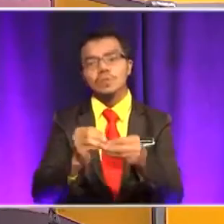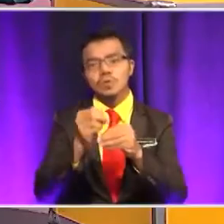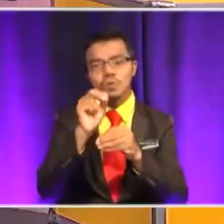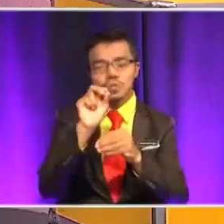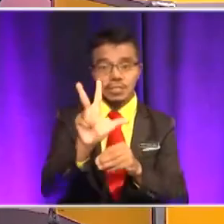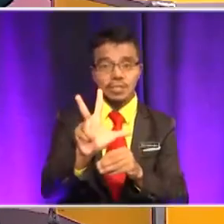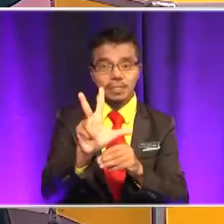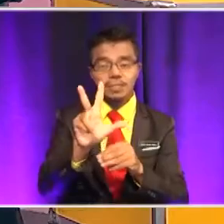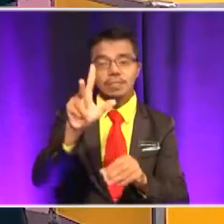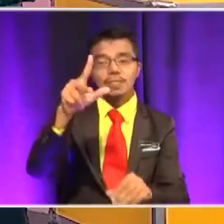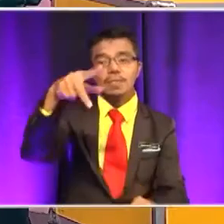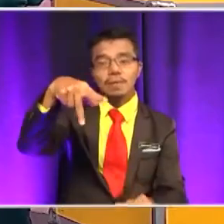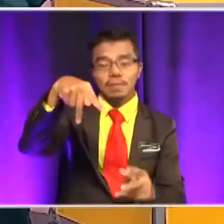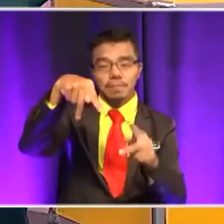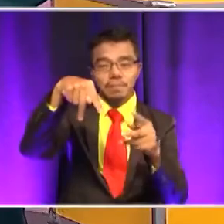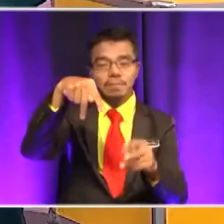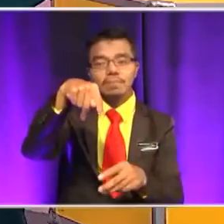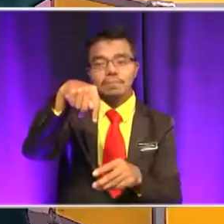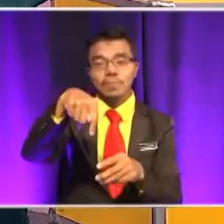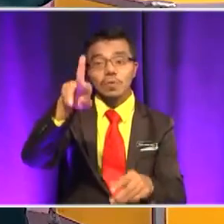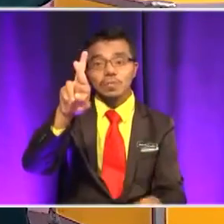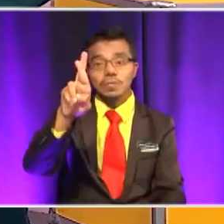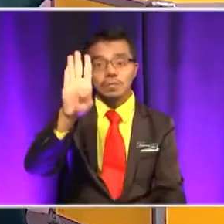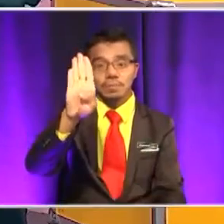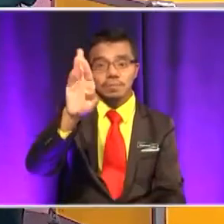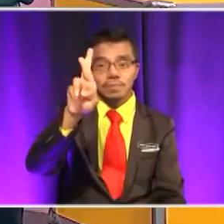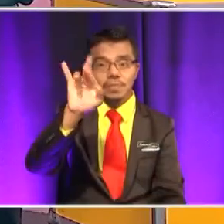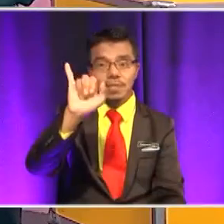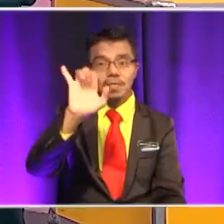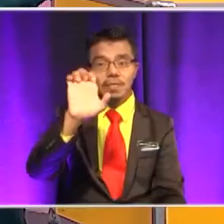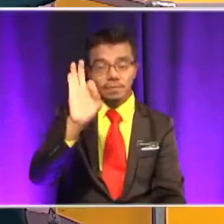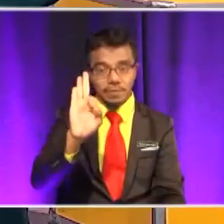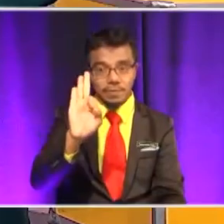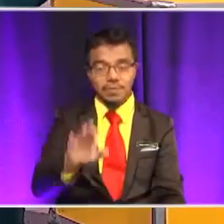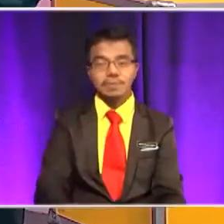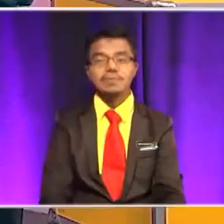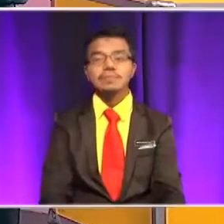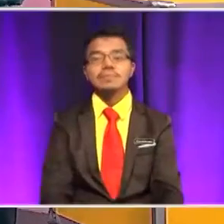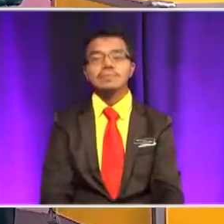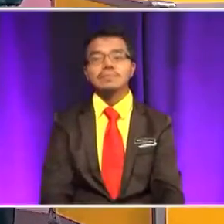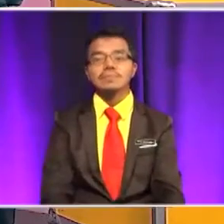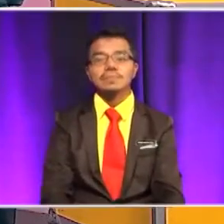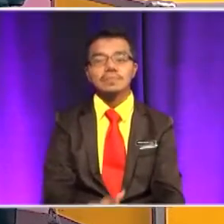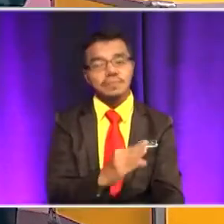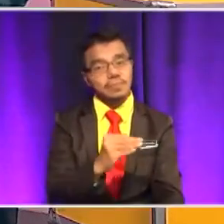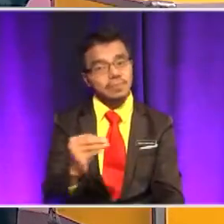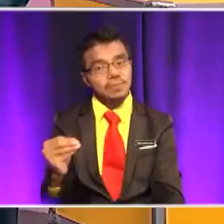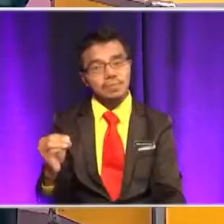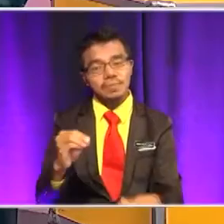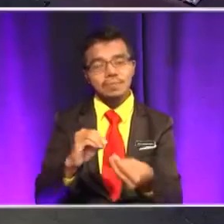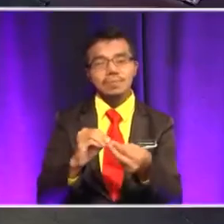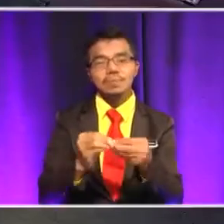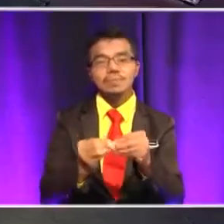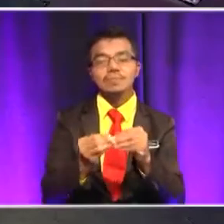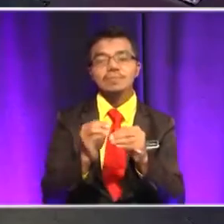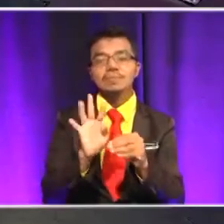kaidah kita beli gunakan yang pertama fungsi mengikut bentuk ataupun bentuk mengikut fungsi lebih